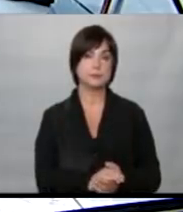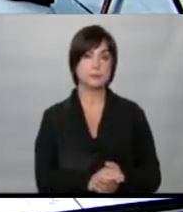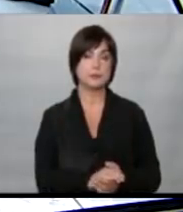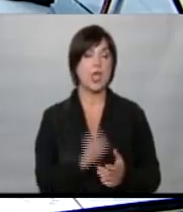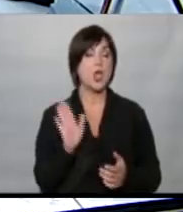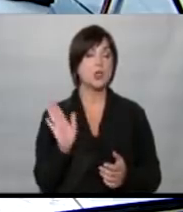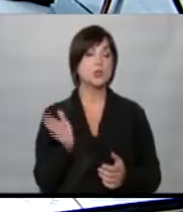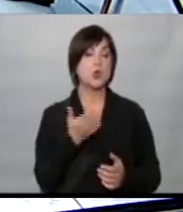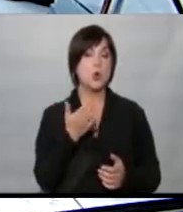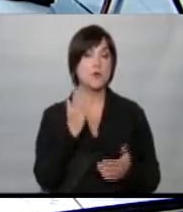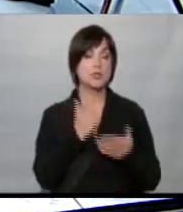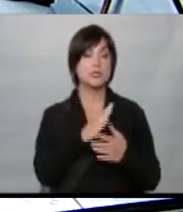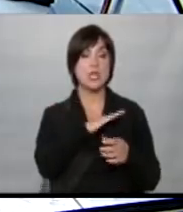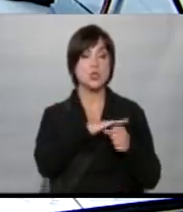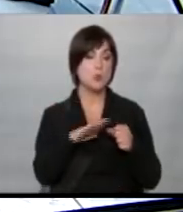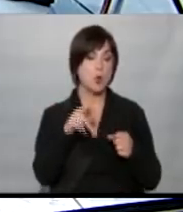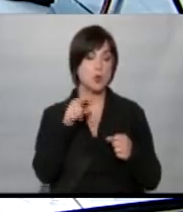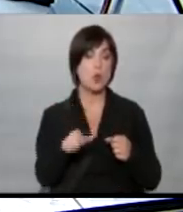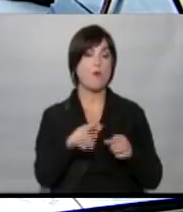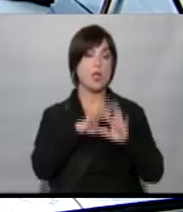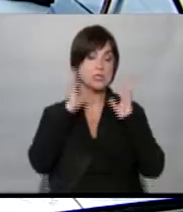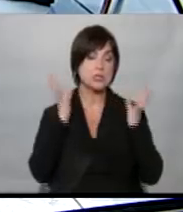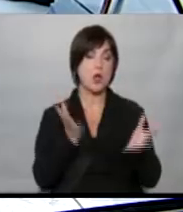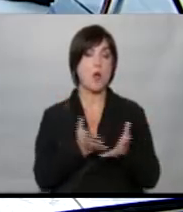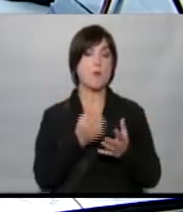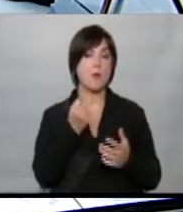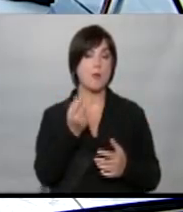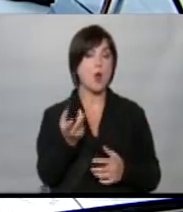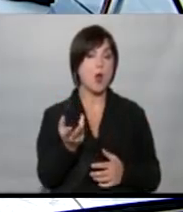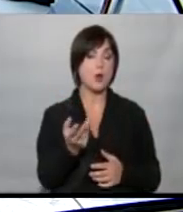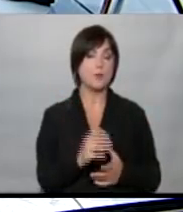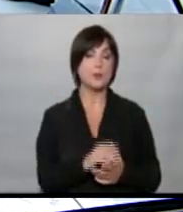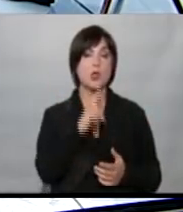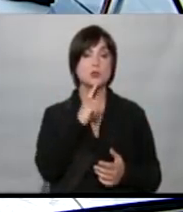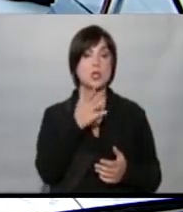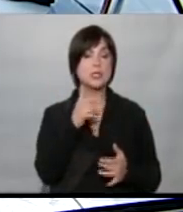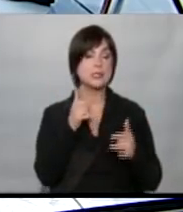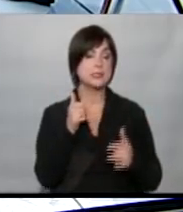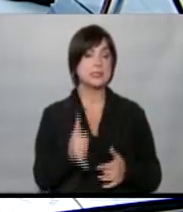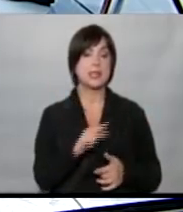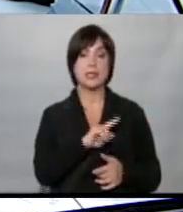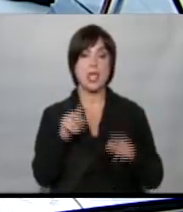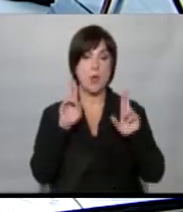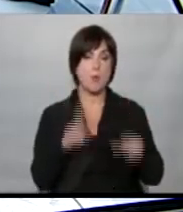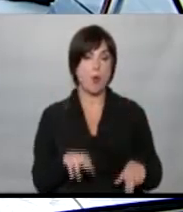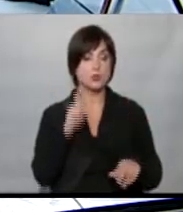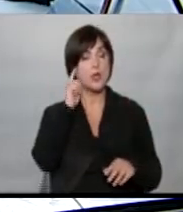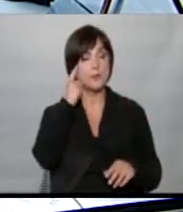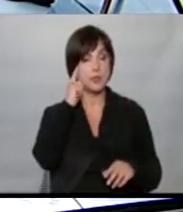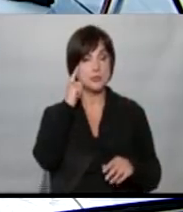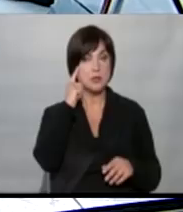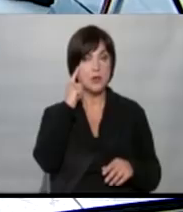Дури и да се исполнуваше тој цензус, значи што теоретски сега е невозможно, предпоставувам